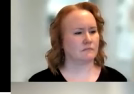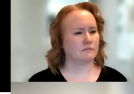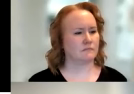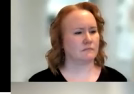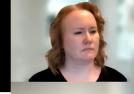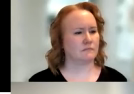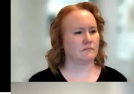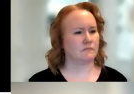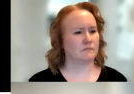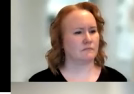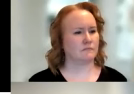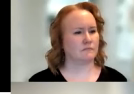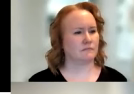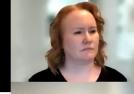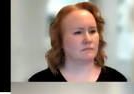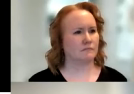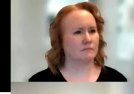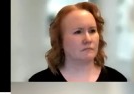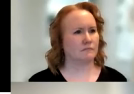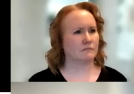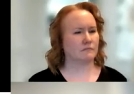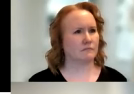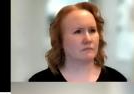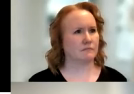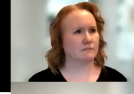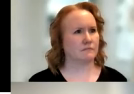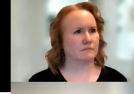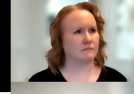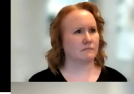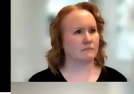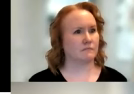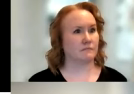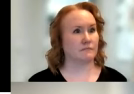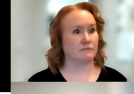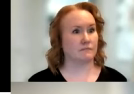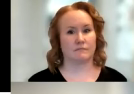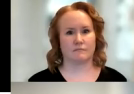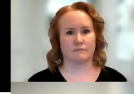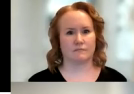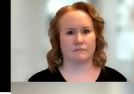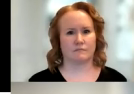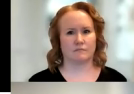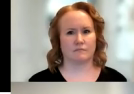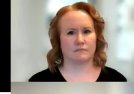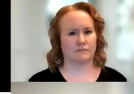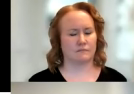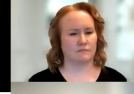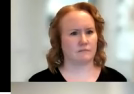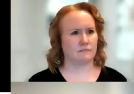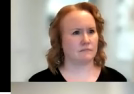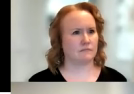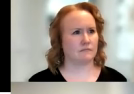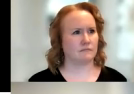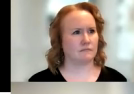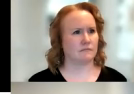minimumsharmoniserende men vi mener at dokumentet har begrenset rettskildemessig vekt så vi har ikke lagt avgjørende vekt på disse